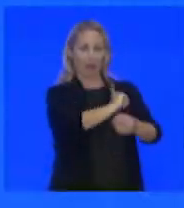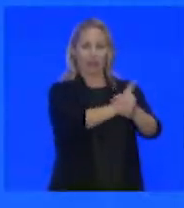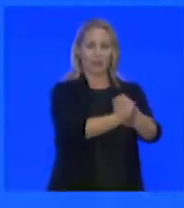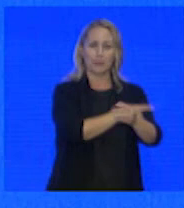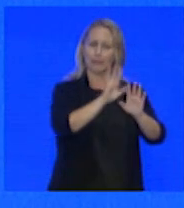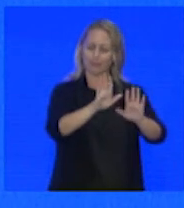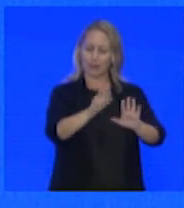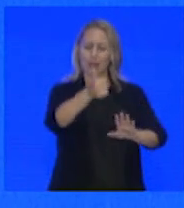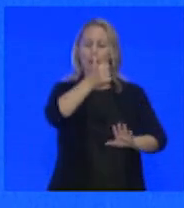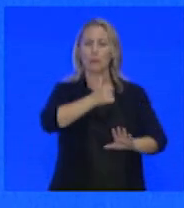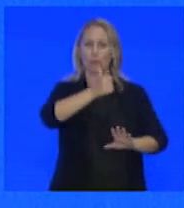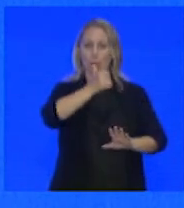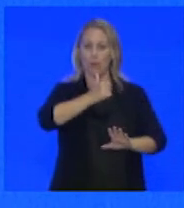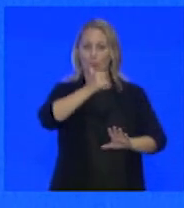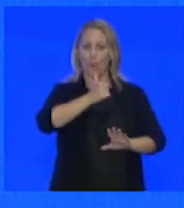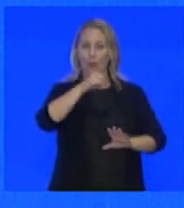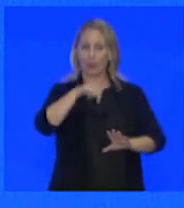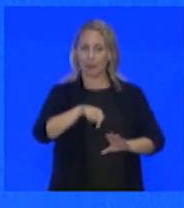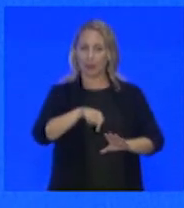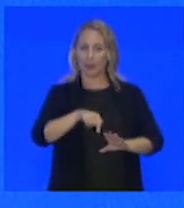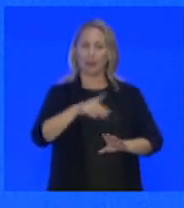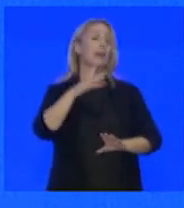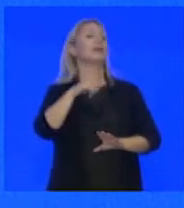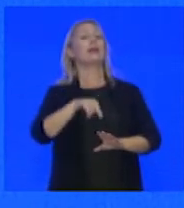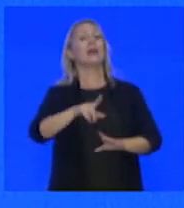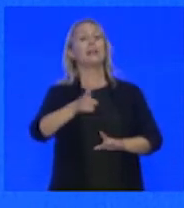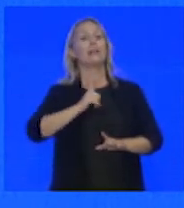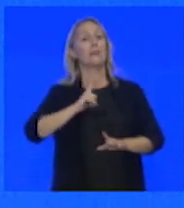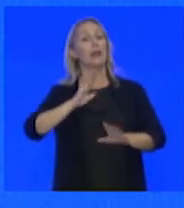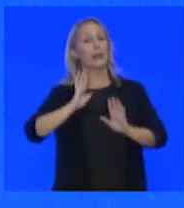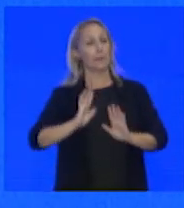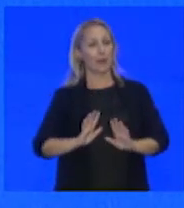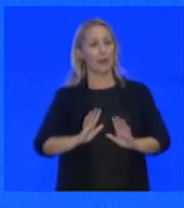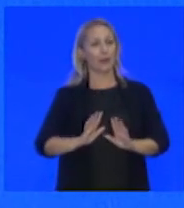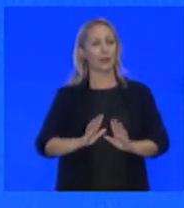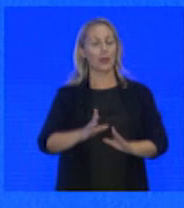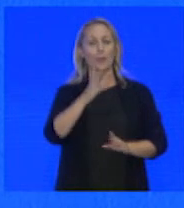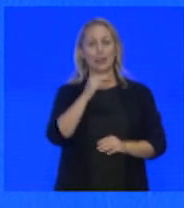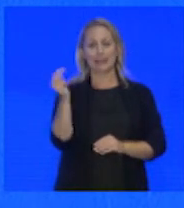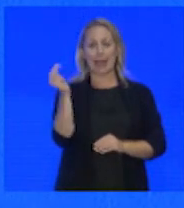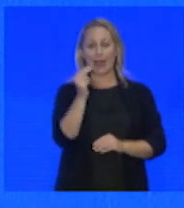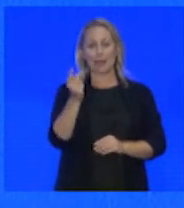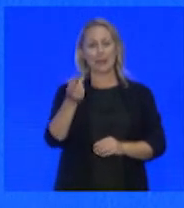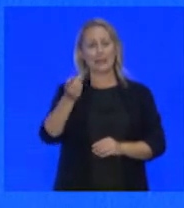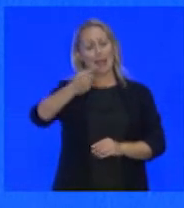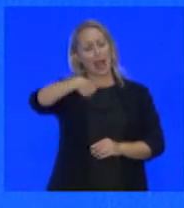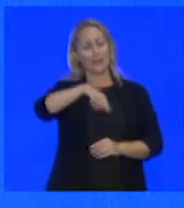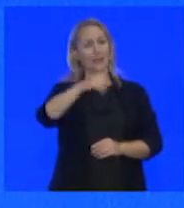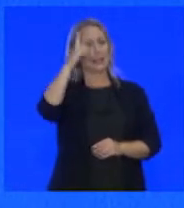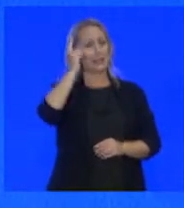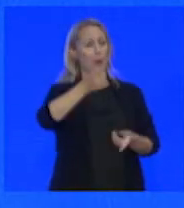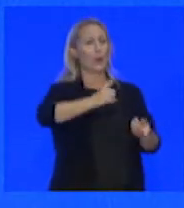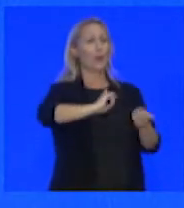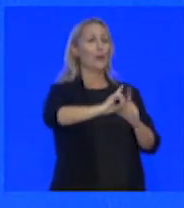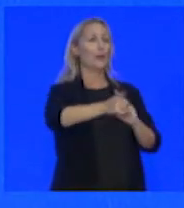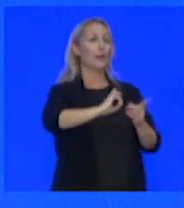υπομονή και να επιδείξουν πολύ αυτοσυγκράτηση. Έχουν άλλωστε στα ζητήματα των διαπραγματεύσεων, για να το πω